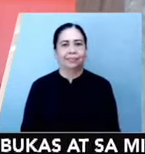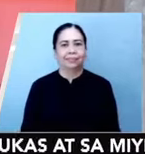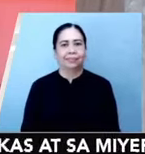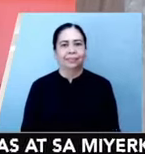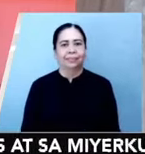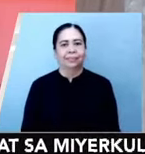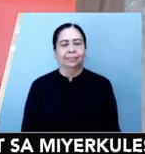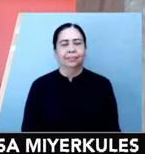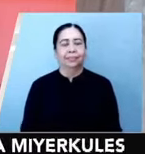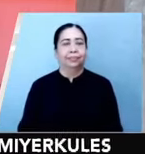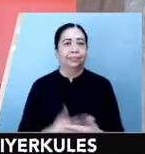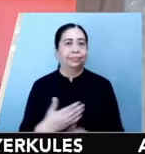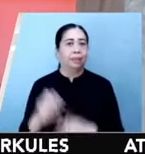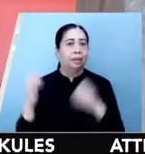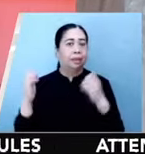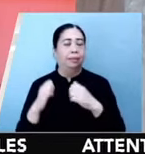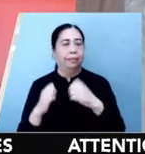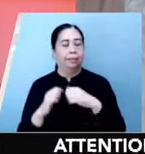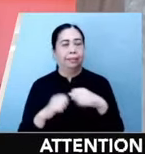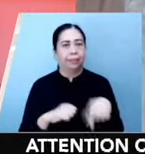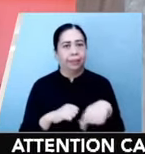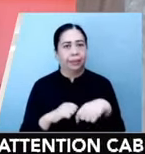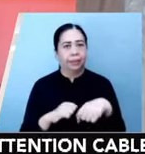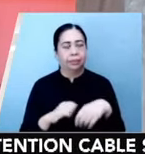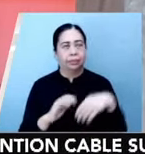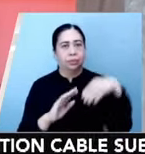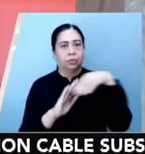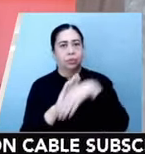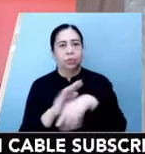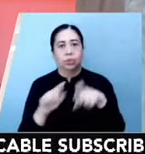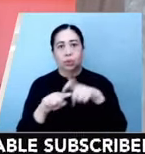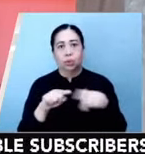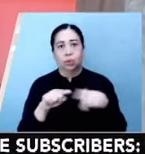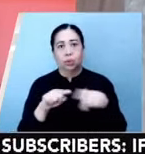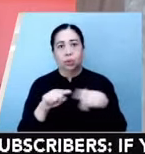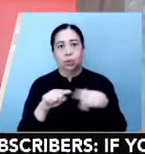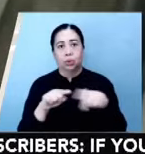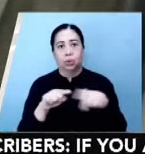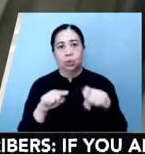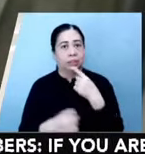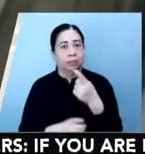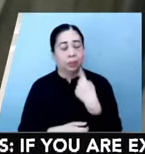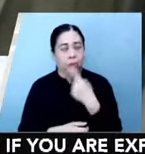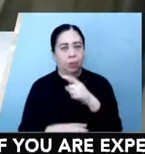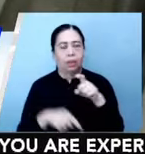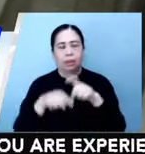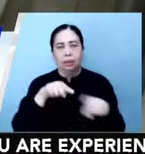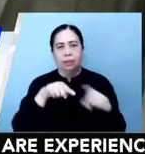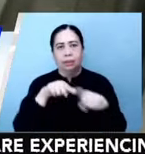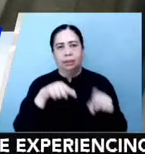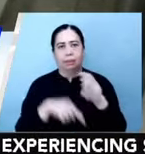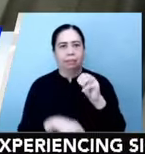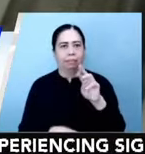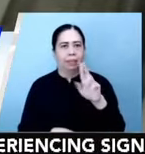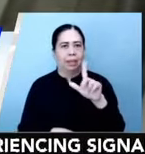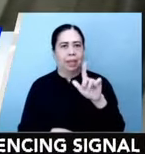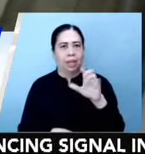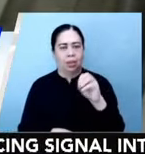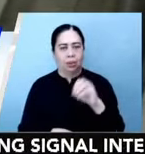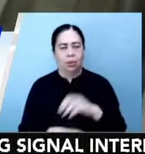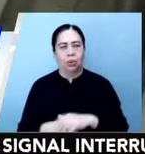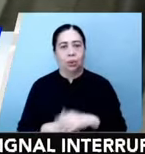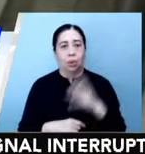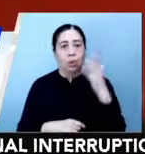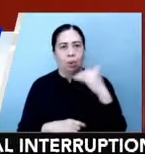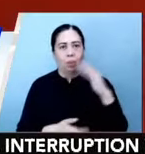Inaasahang bababa ang singil sa kuryente ngayong Abril ayon sa Meralco dahil daw yan sa pagbaba ng power generation at transmission